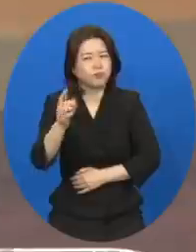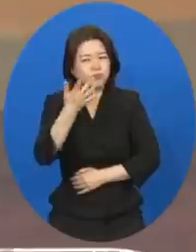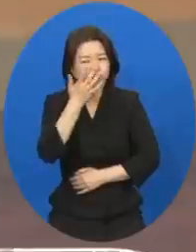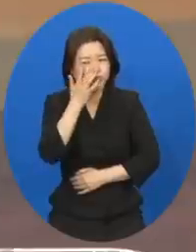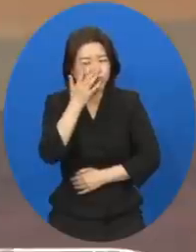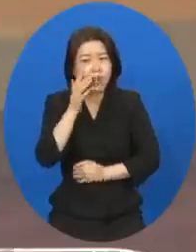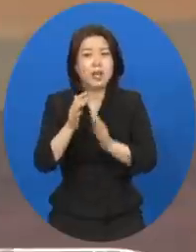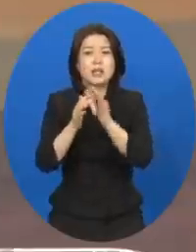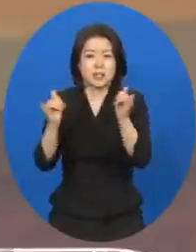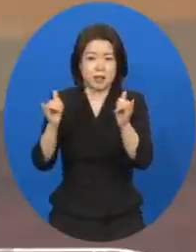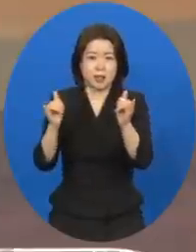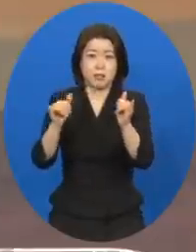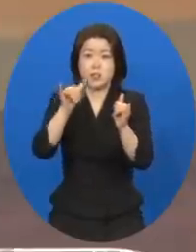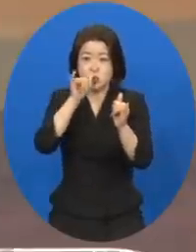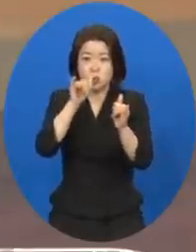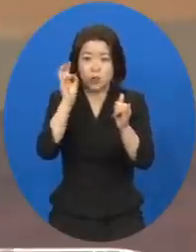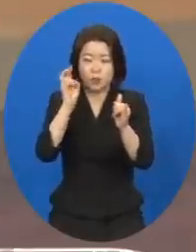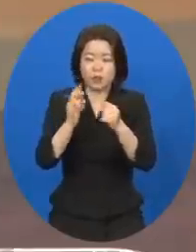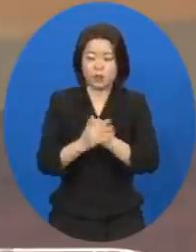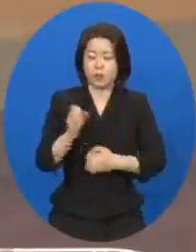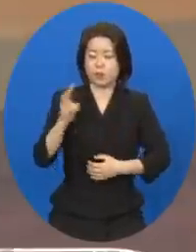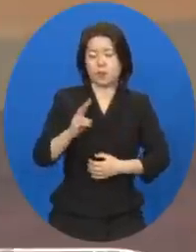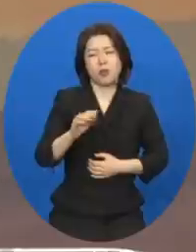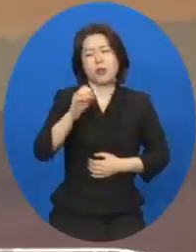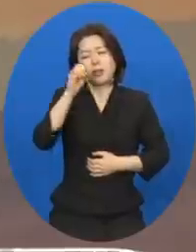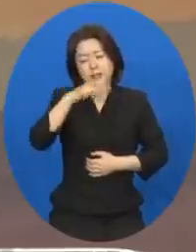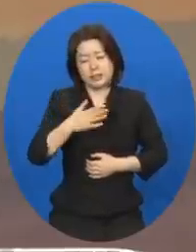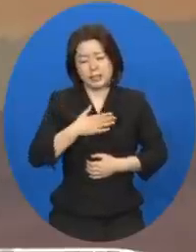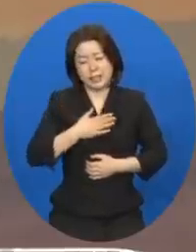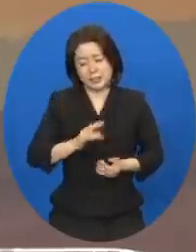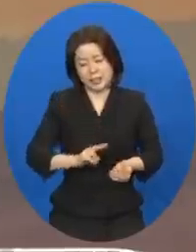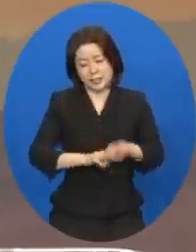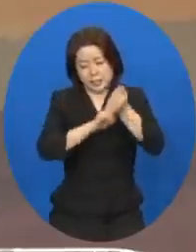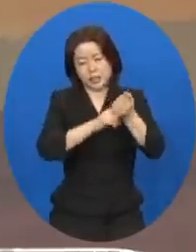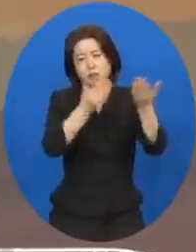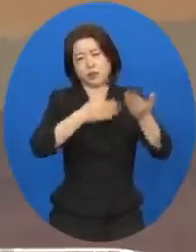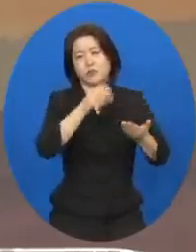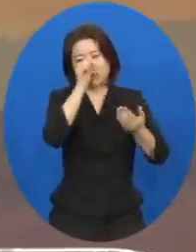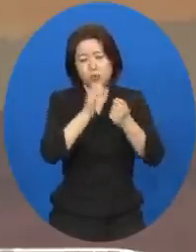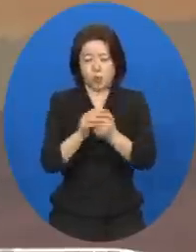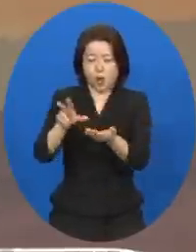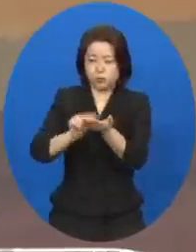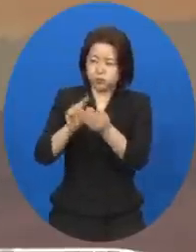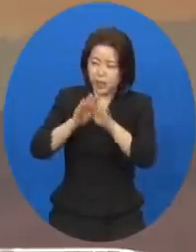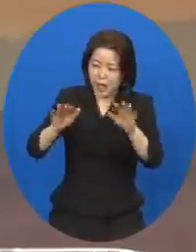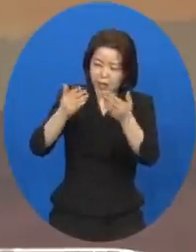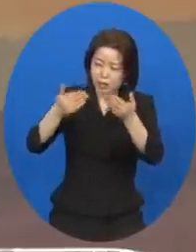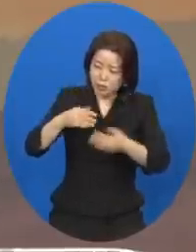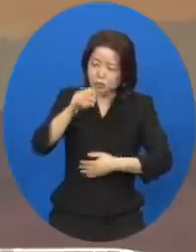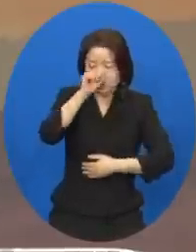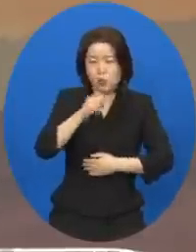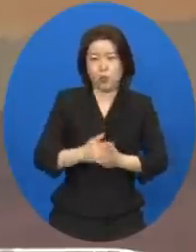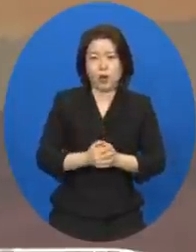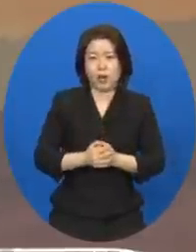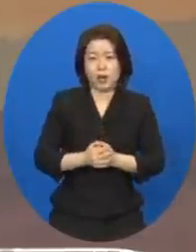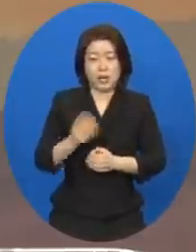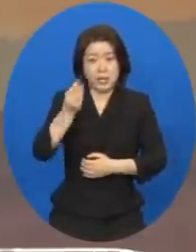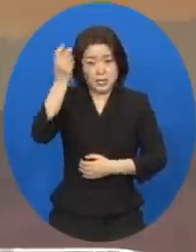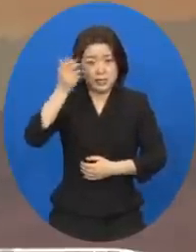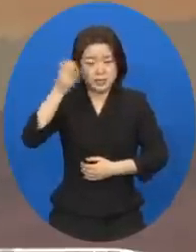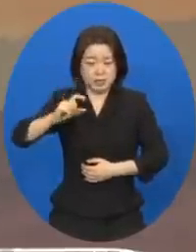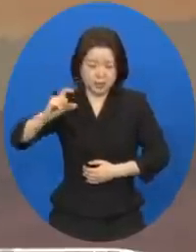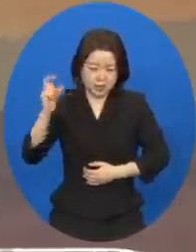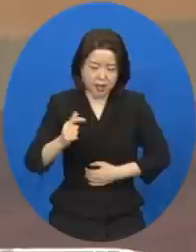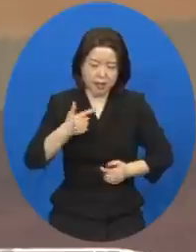분들도 그저 기적이면 좋겠다, 문제가 해결되면 좋겠다, 성령의 어떤 강한 체험이 좀